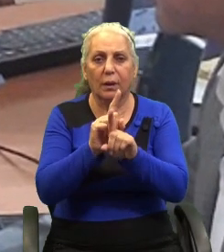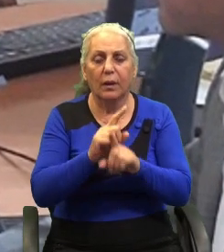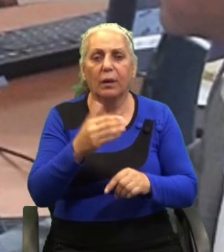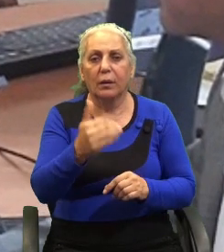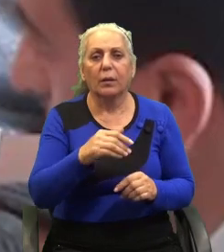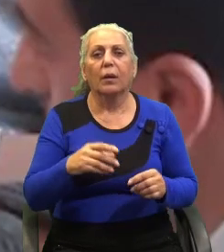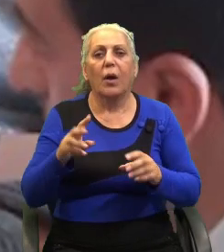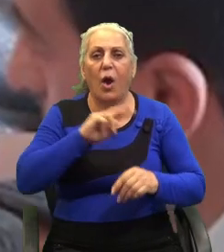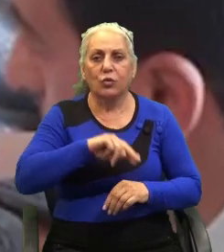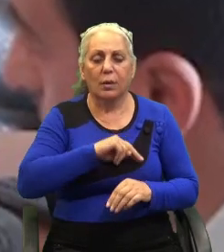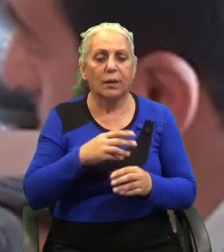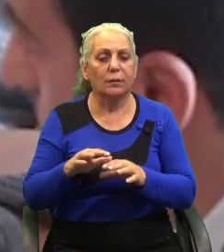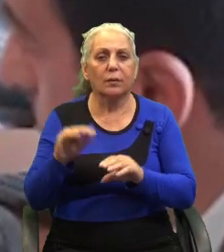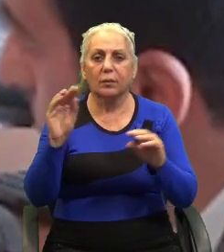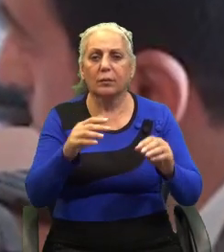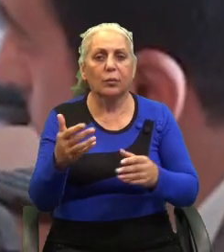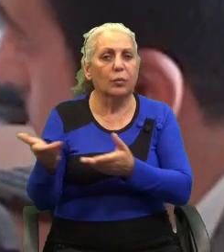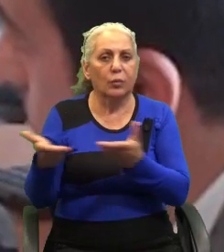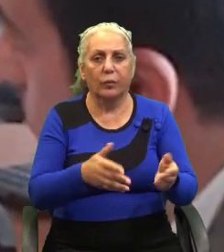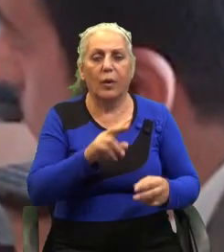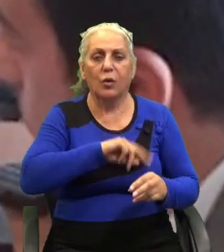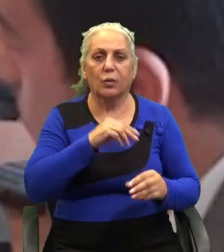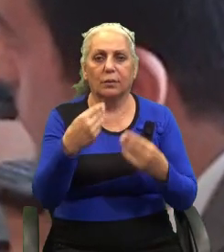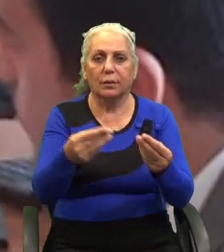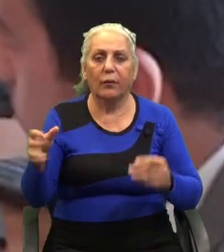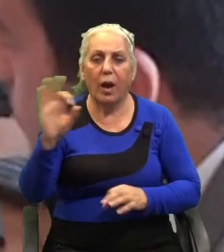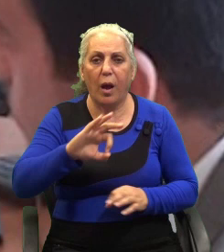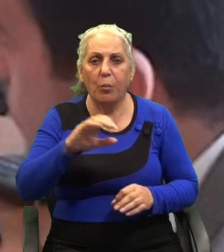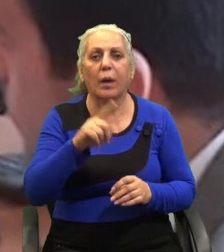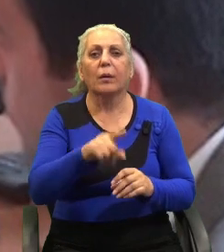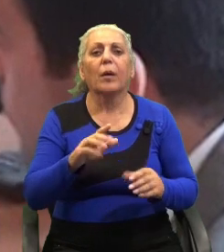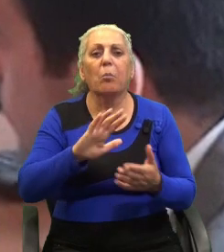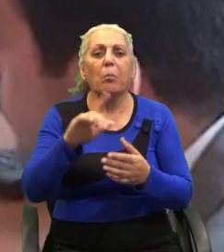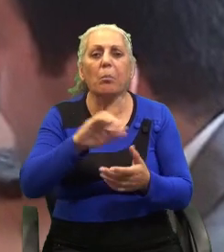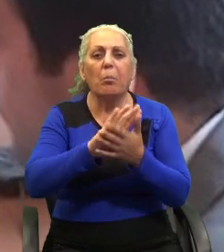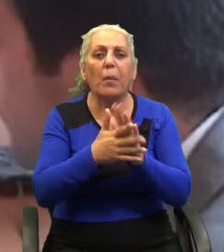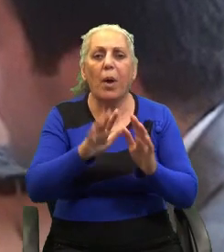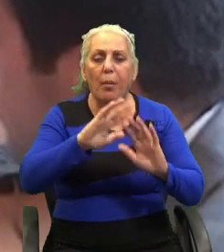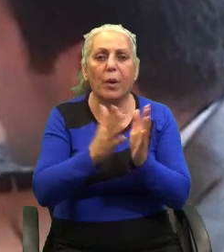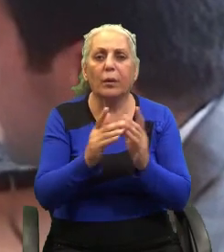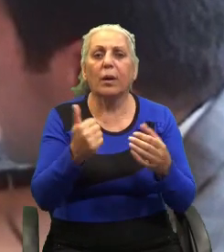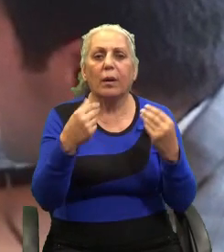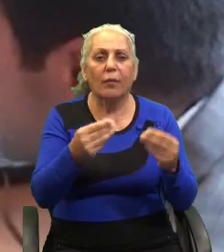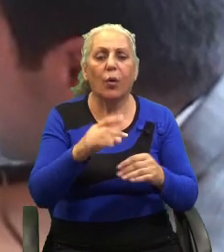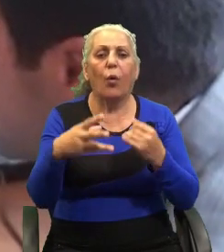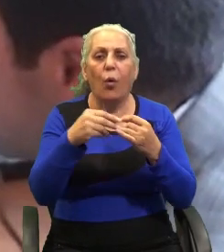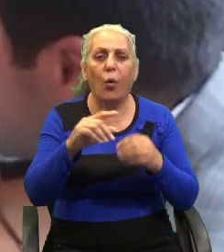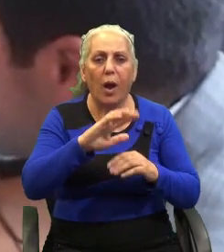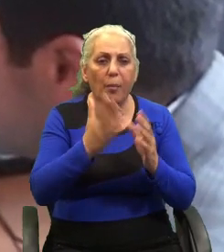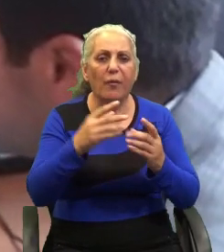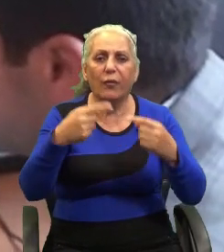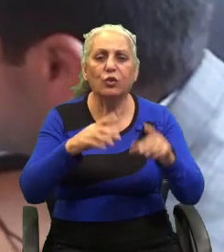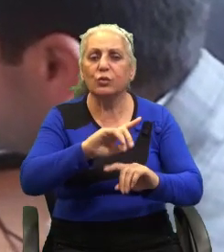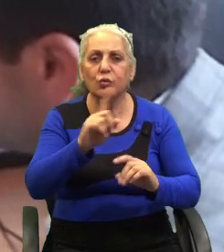են աշխատանքի տեղավորման, ֆինանսական աջակցության, բնակարանային պայմանների բարելավման, հողային վեճերի հետ կապված մի